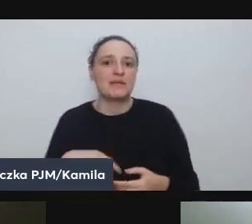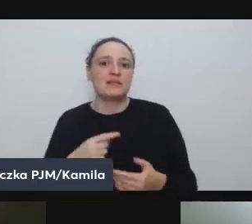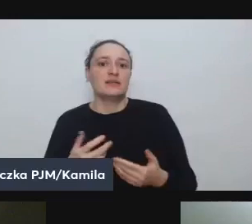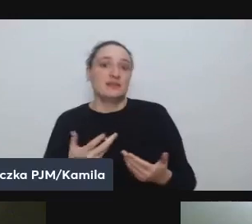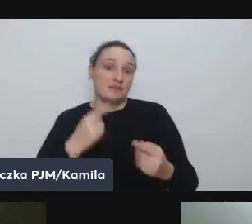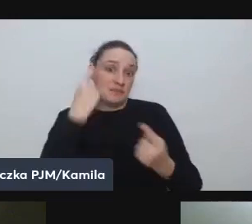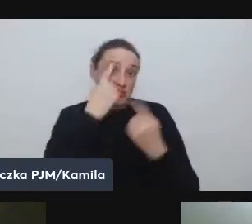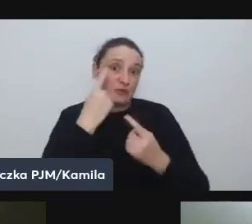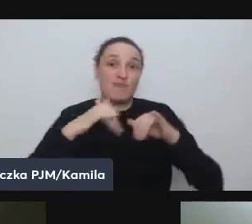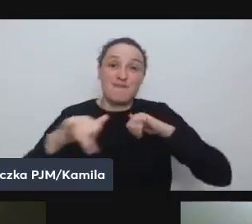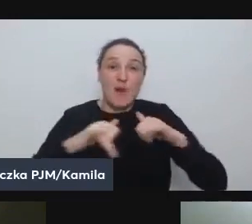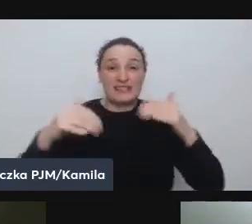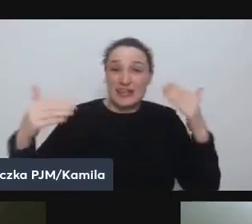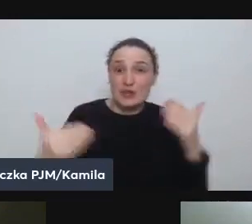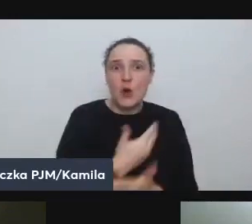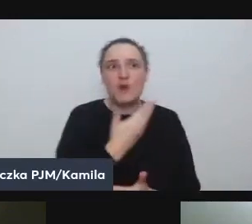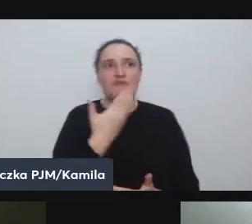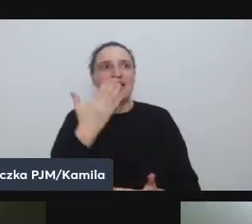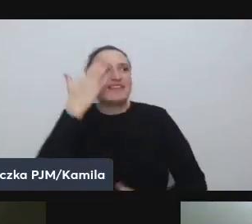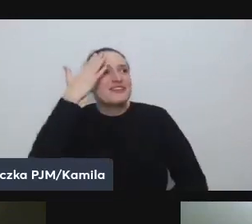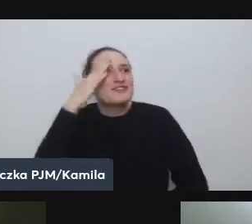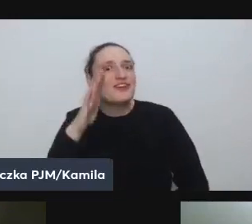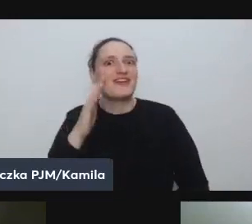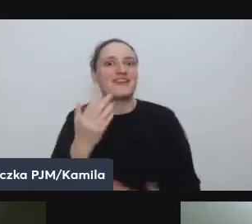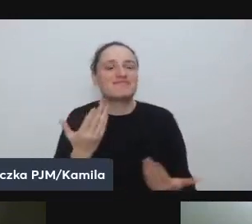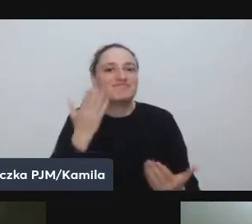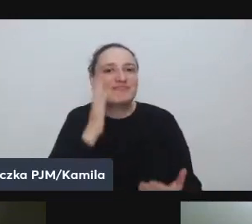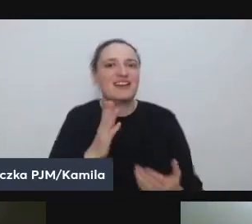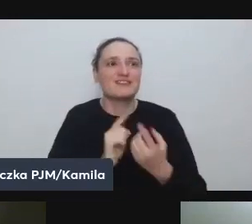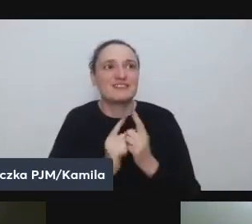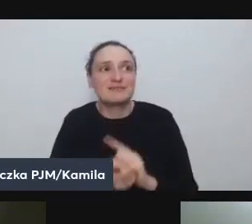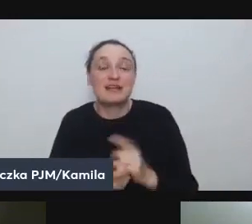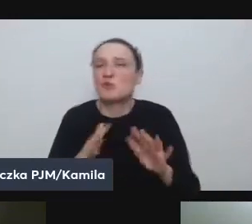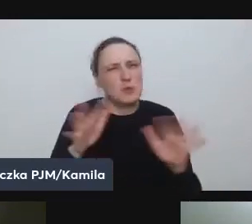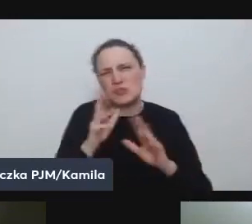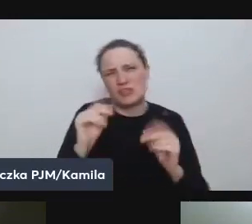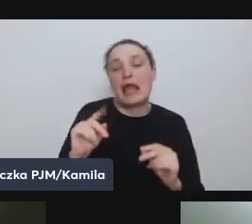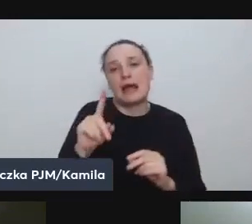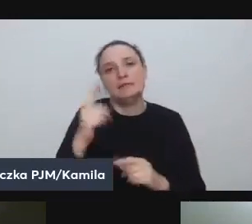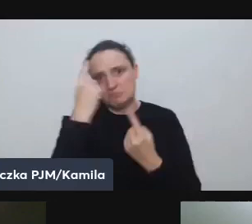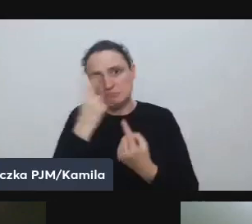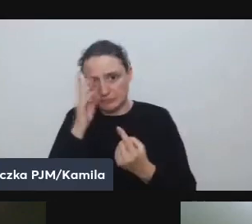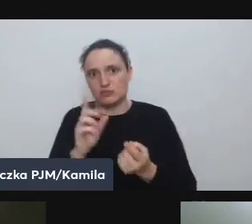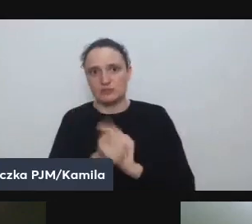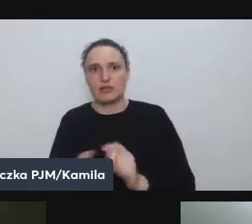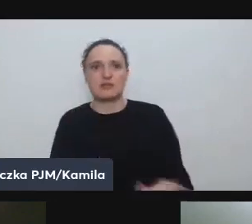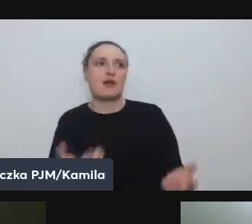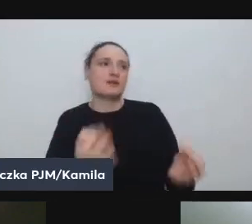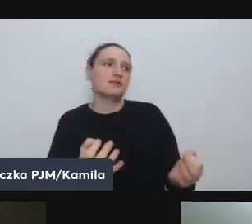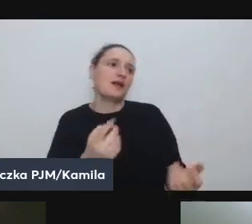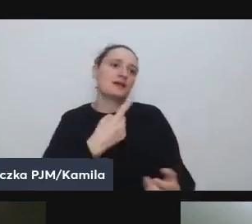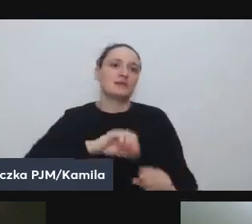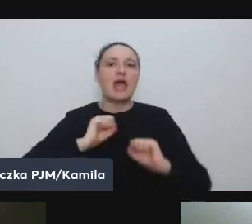władzy jakieś nadzieje, nie tyle, że duże, tylko jakieś nadzieje na zmianę. No i jeżeli dostałyśmy jako aktywistki, jako